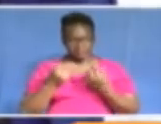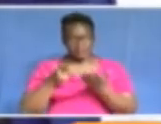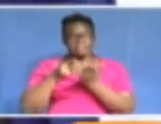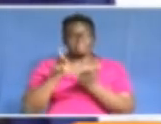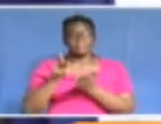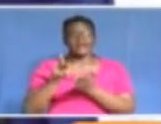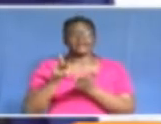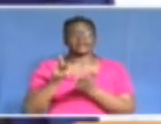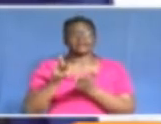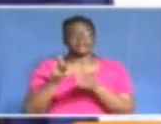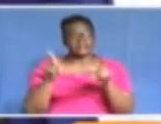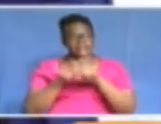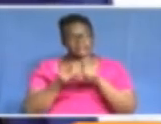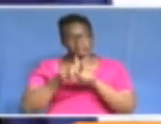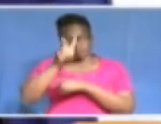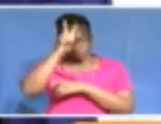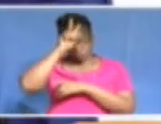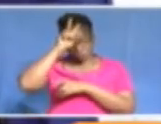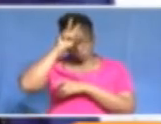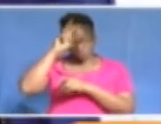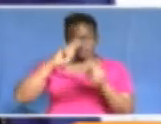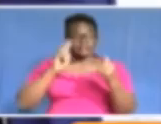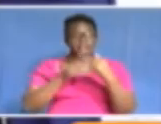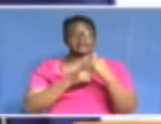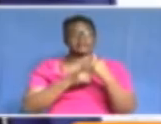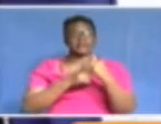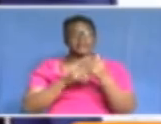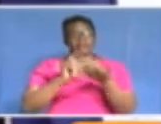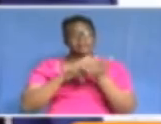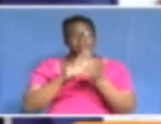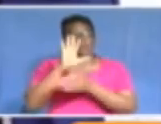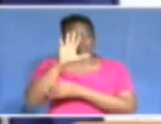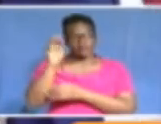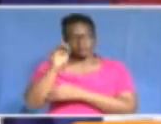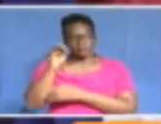mbuzi 700. Na hiyo ni shilingi milioni 5.